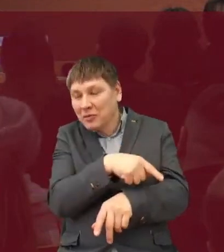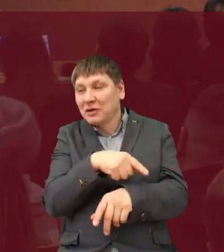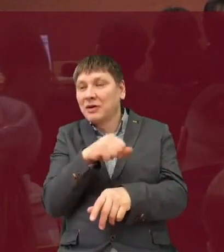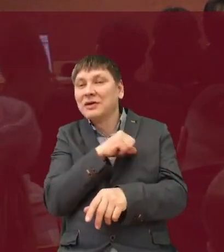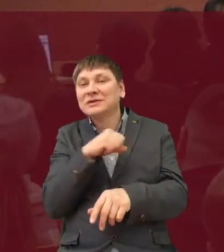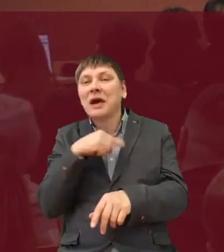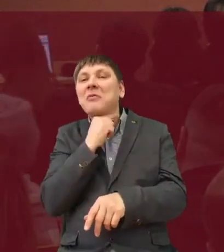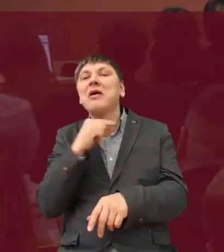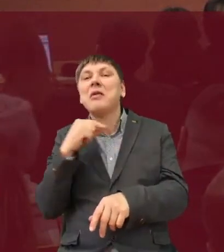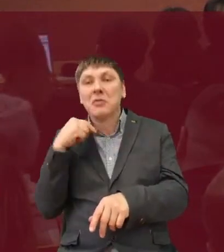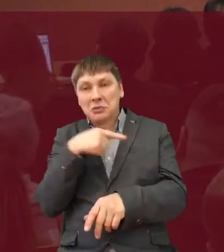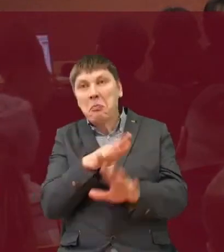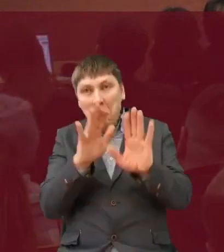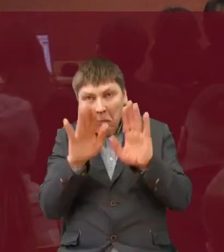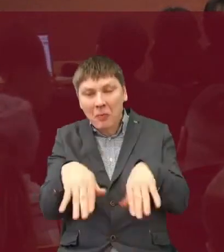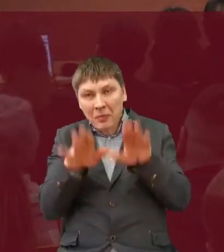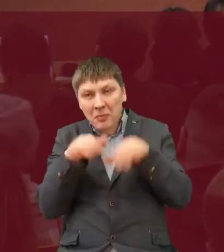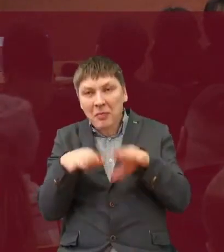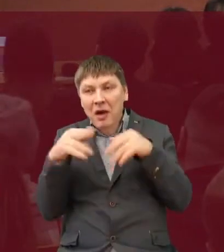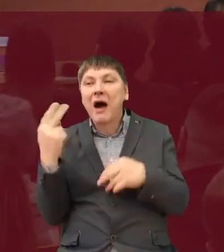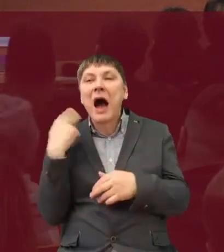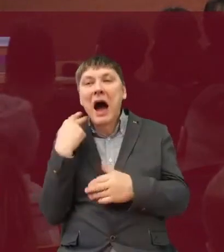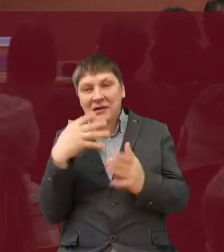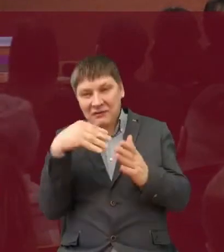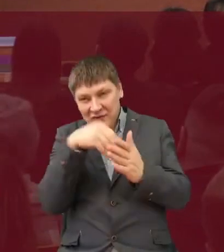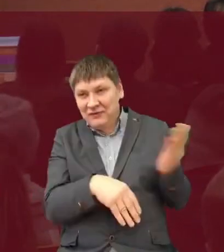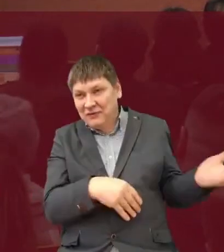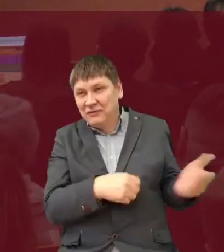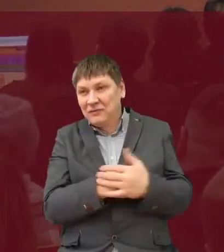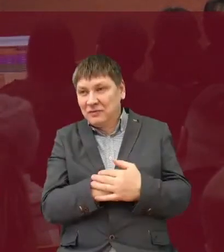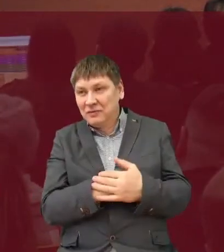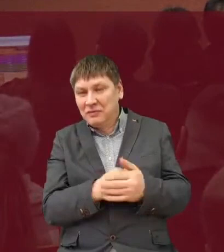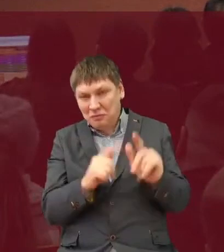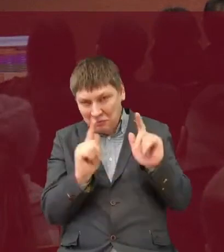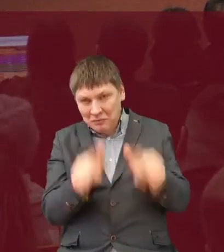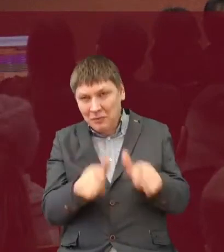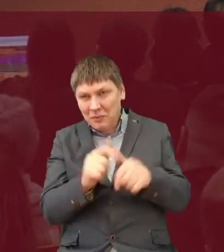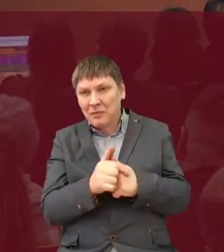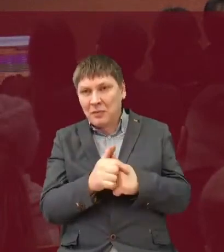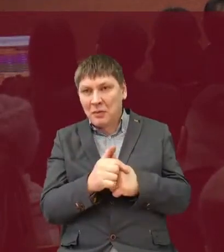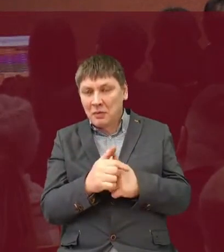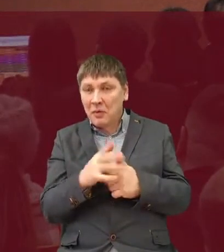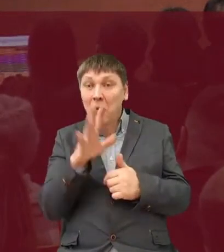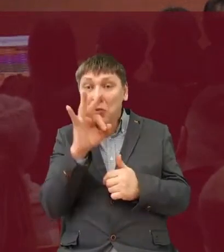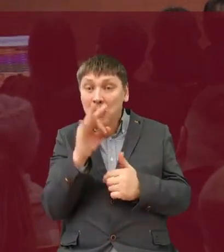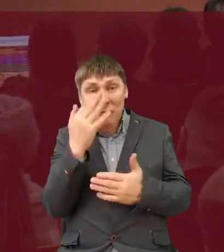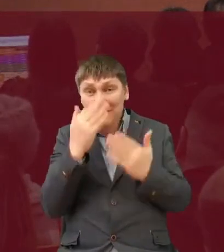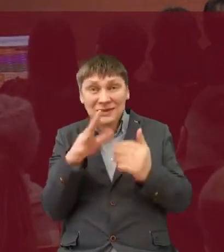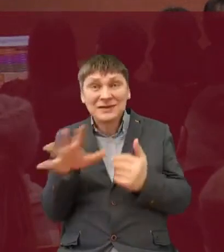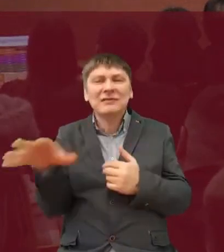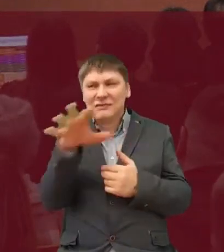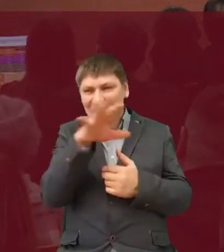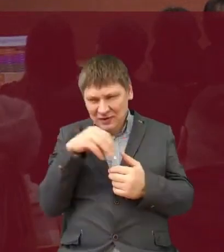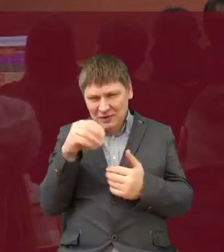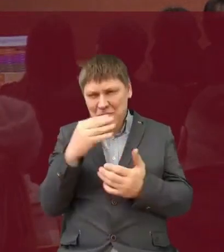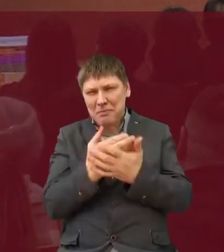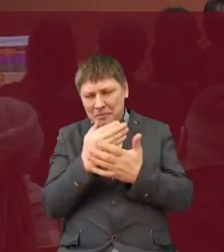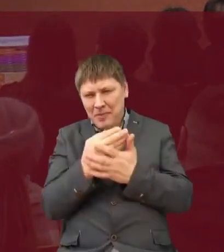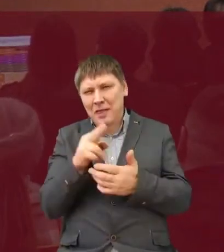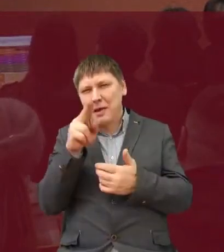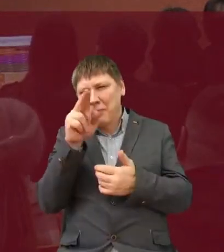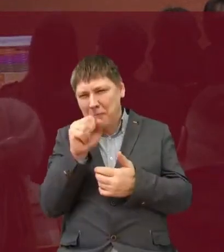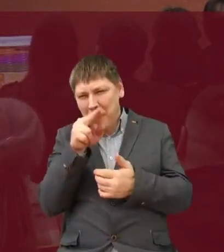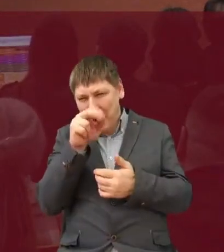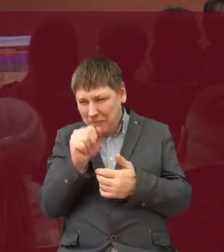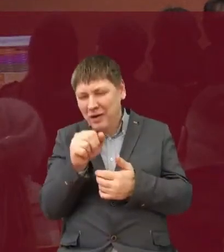смутиться но Библия конкретно говорит даже если все архиепископы англиканской церкви и все папы Римские начинают